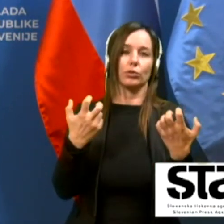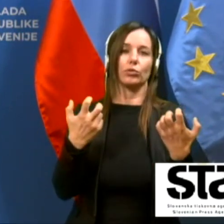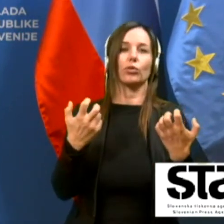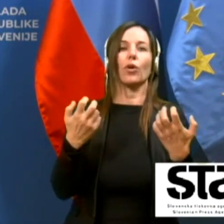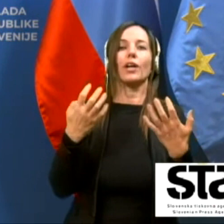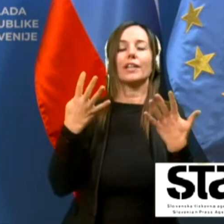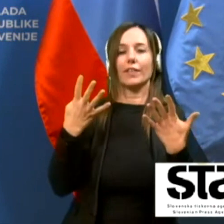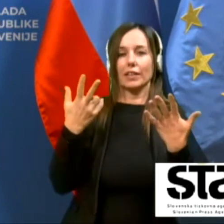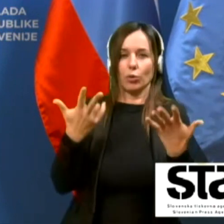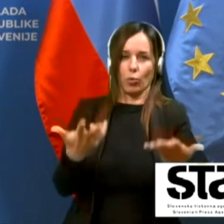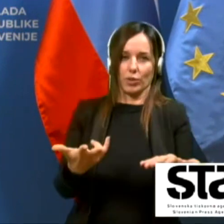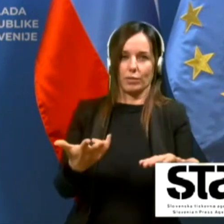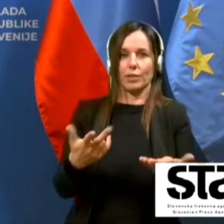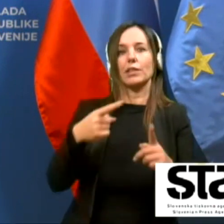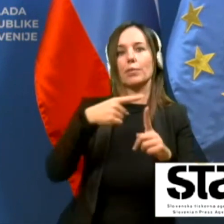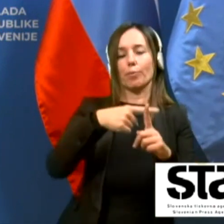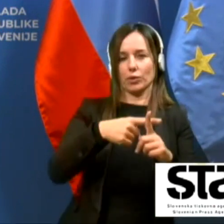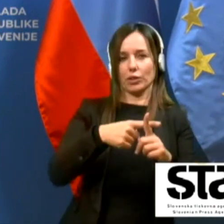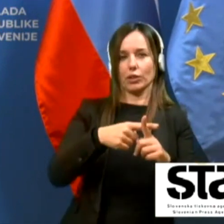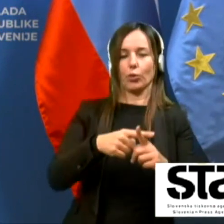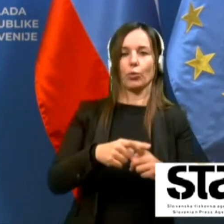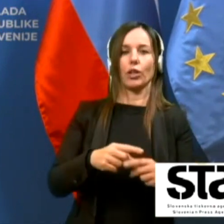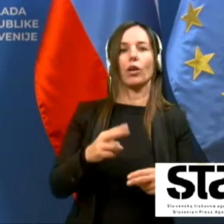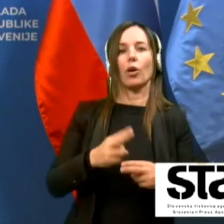889 primerov pozitivnih okužb.